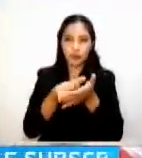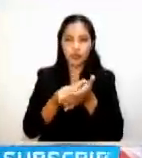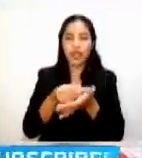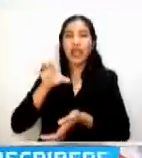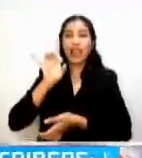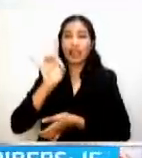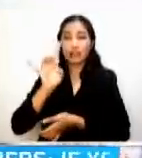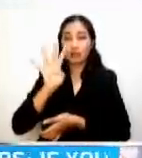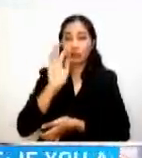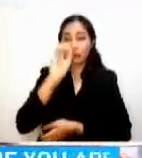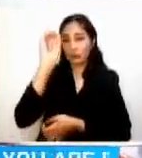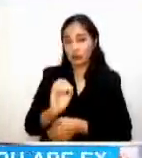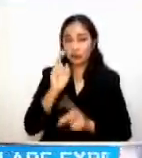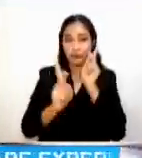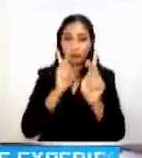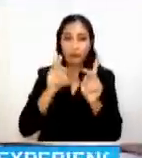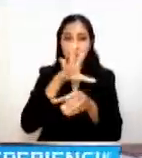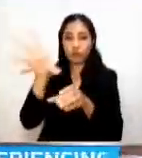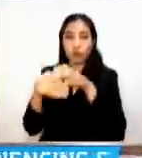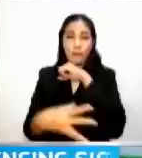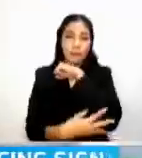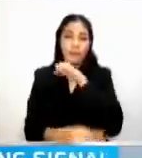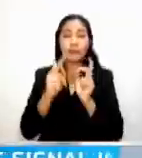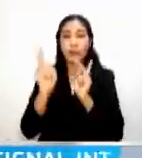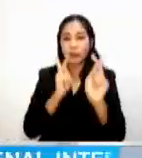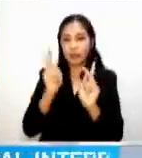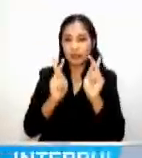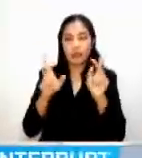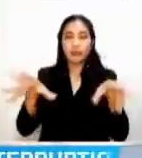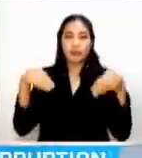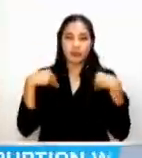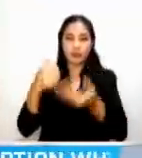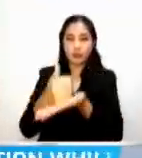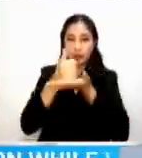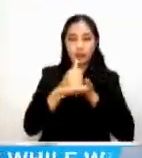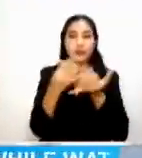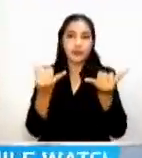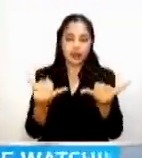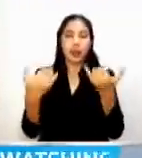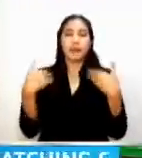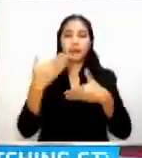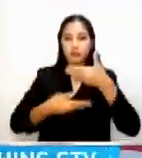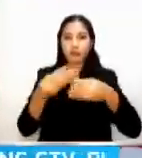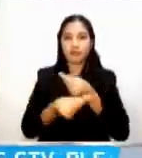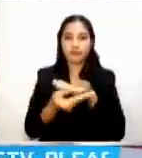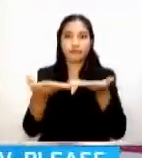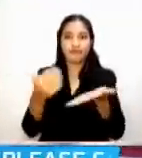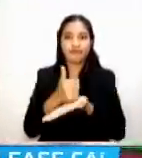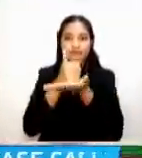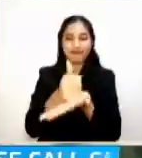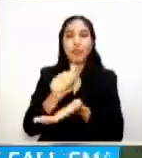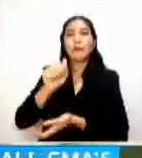nabibilang sa low-income families ay makatatanggap ng ayuda. Sa ngayon, maayos ang pamamahagi ng ayuda. 15 minuto lang kasi ang proseso